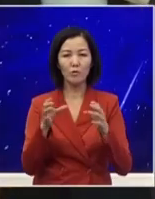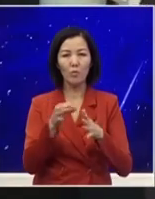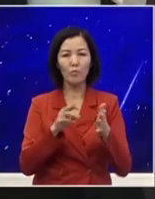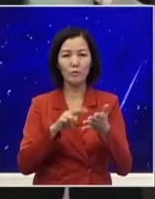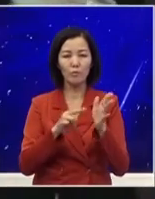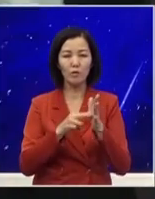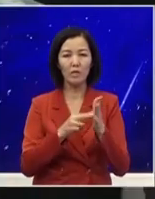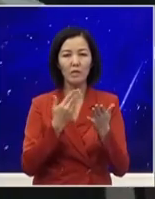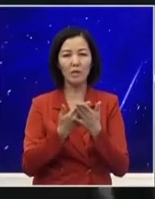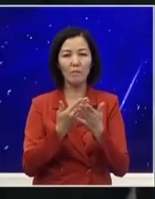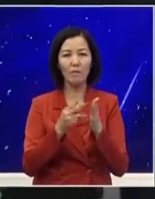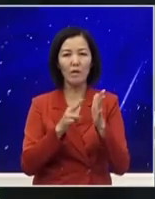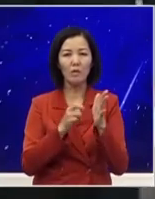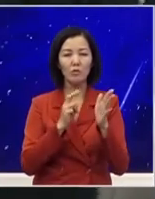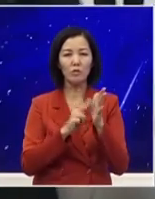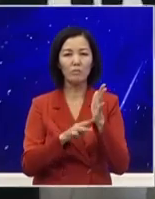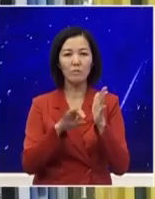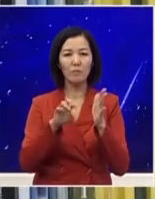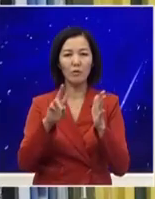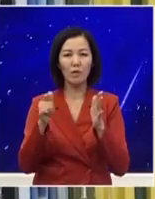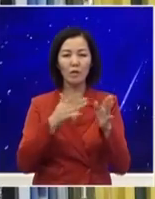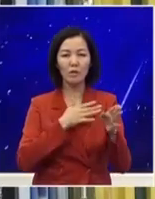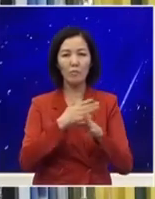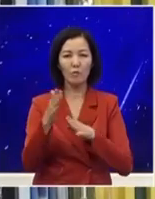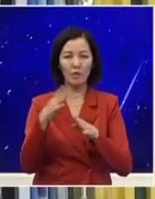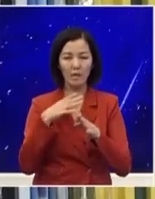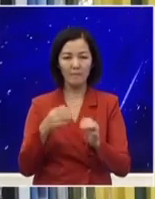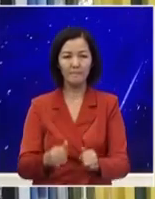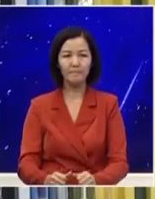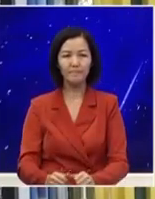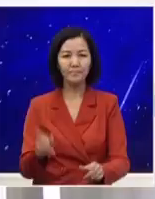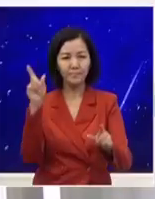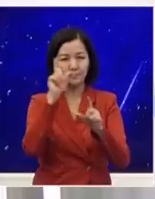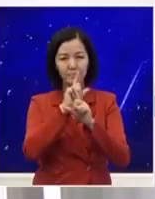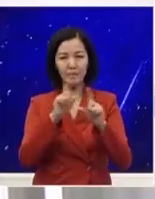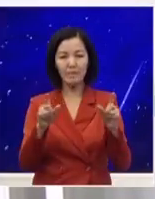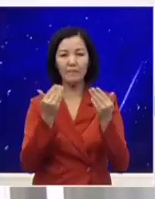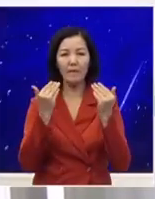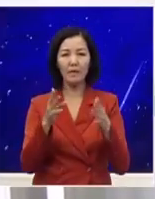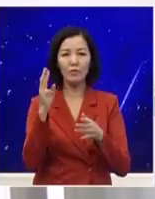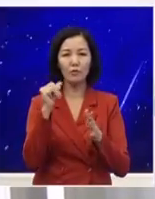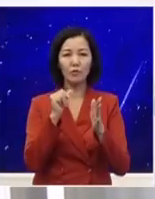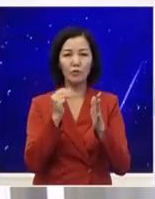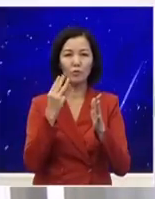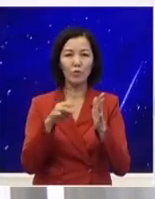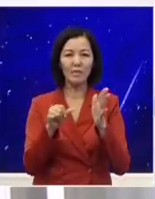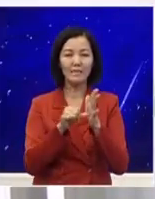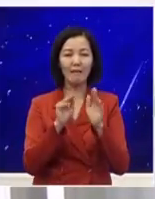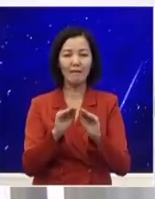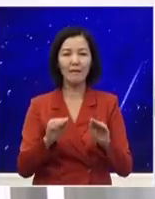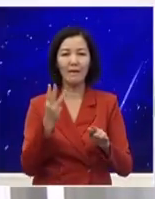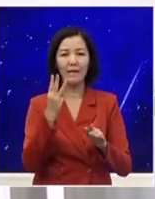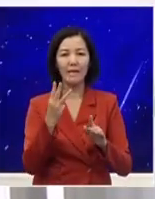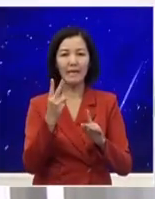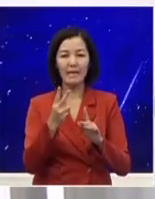облыстық бюджеттен шамамен 770 миллион теңге қаражат жұмсалыпты. Мектебімізде қазіргі таңда 336 оқушы, 2